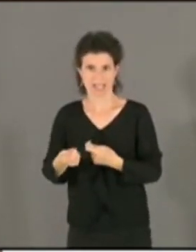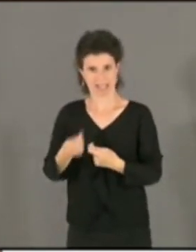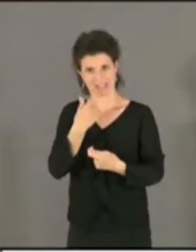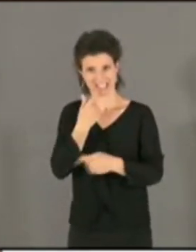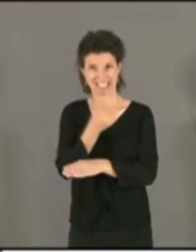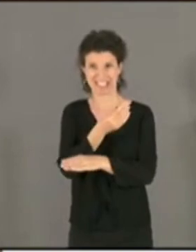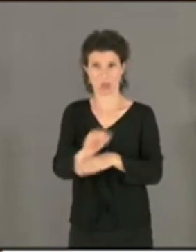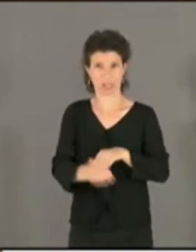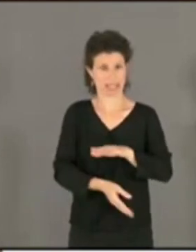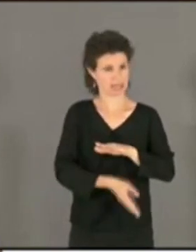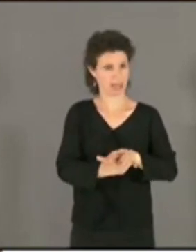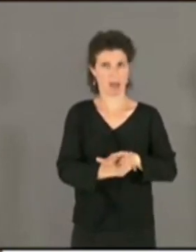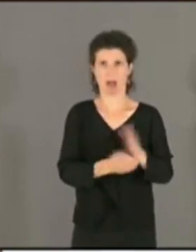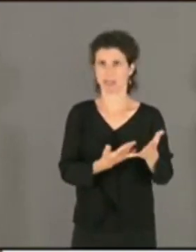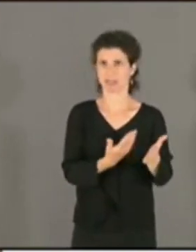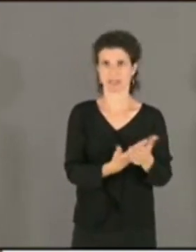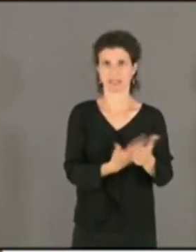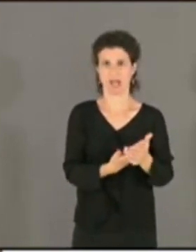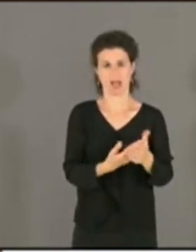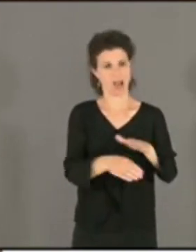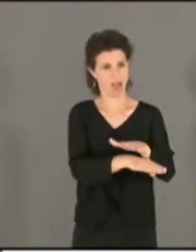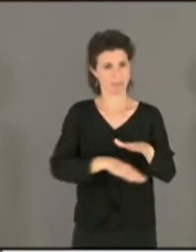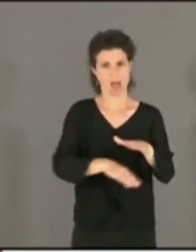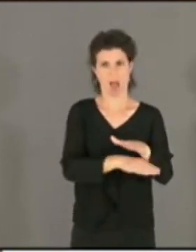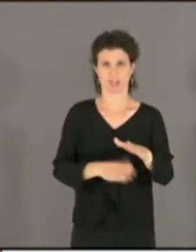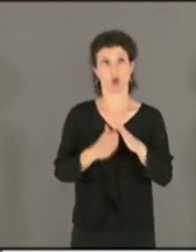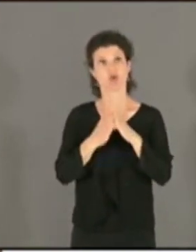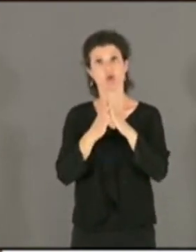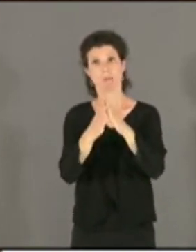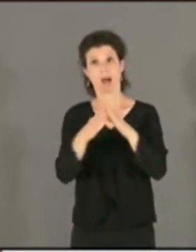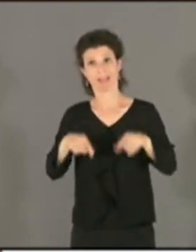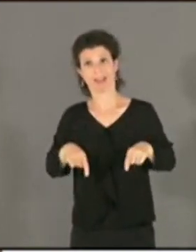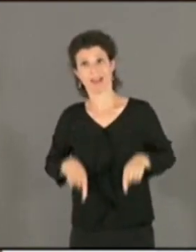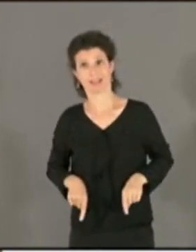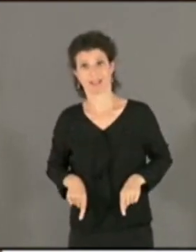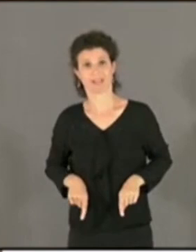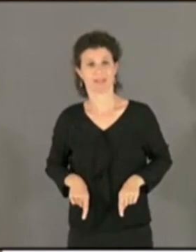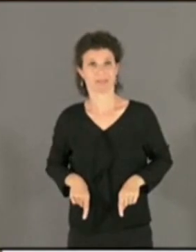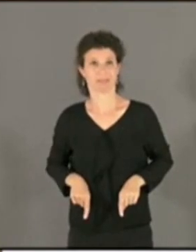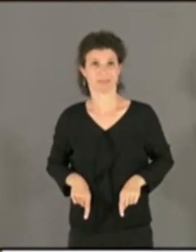c'est à la base de tout. Eh bien, donnons au ministère de l'Intérieur les moyens